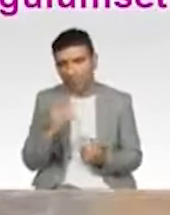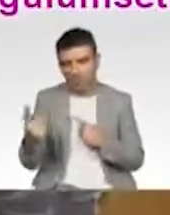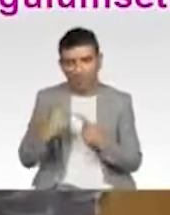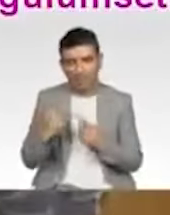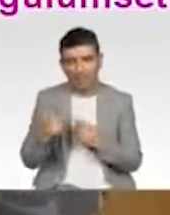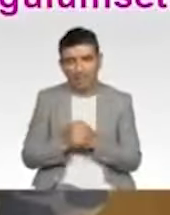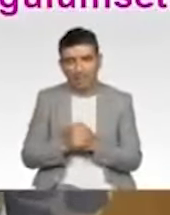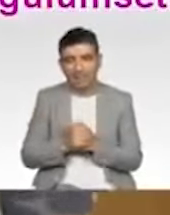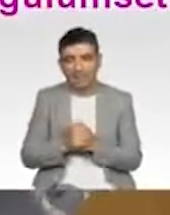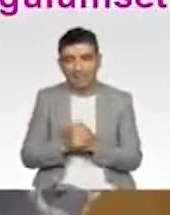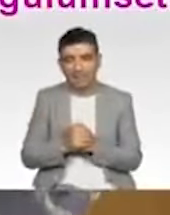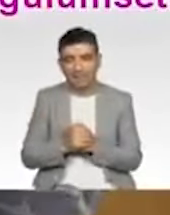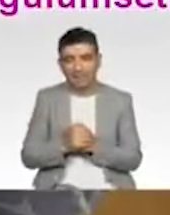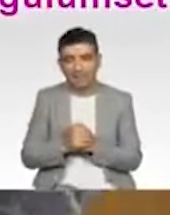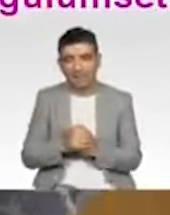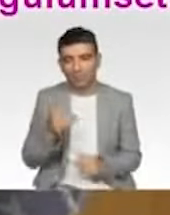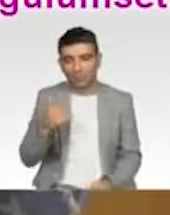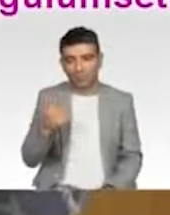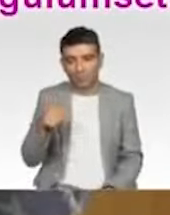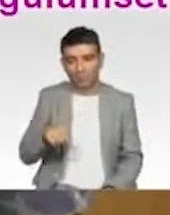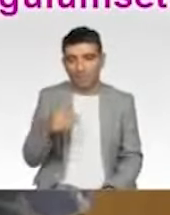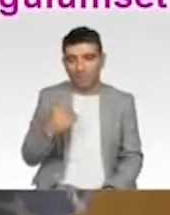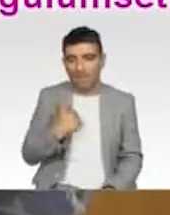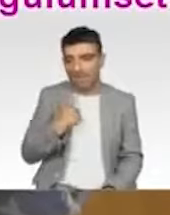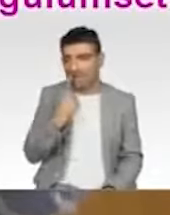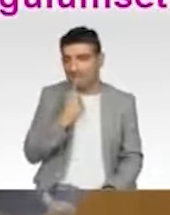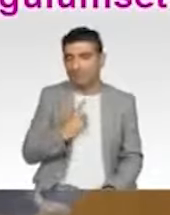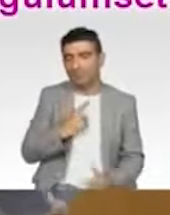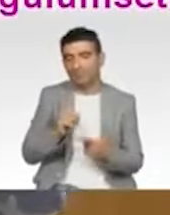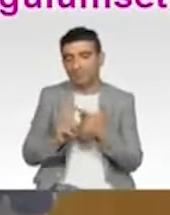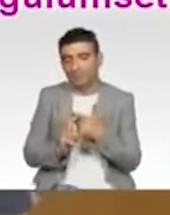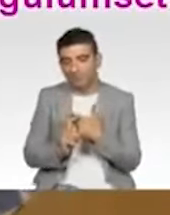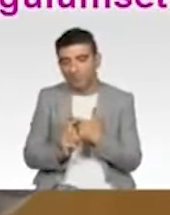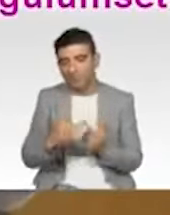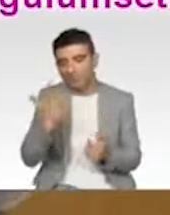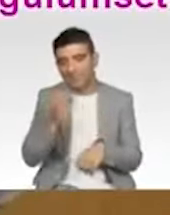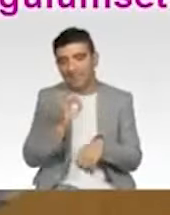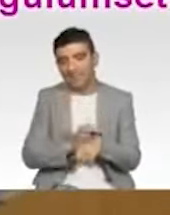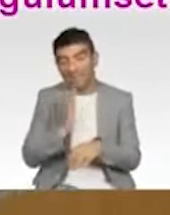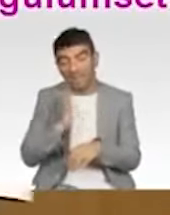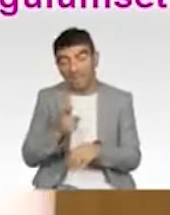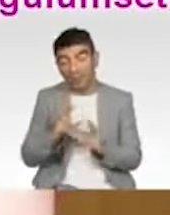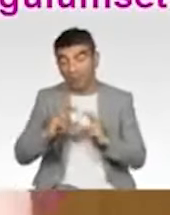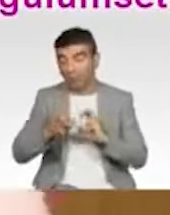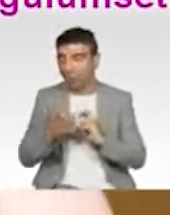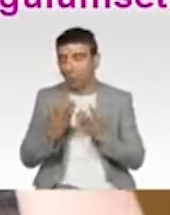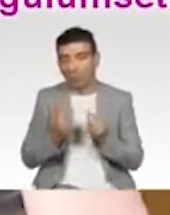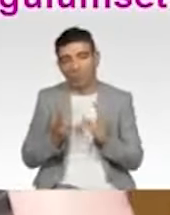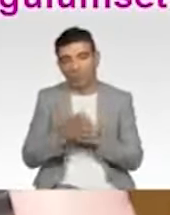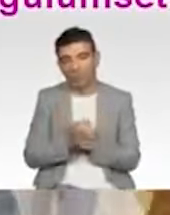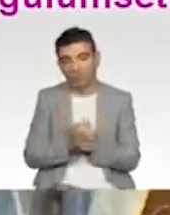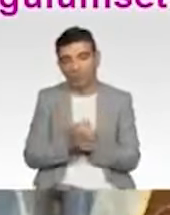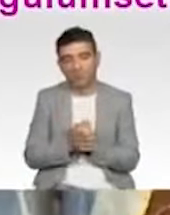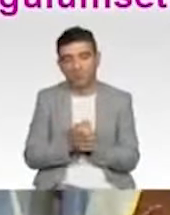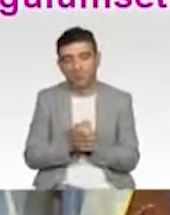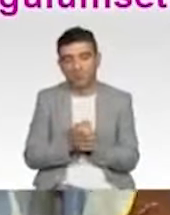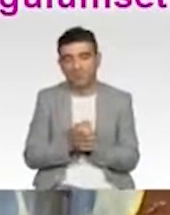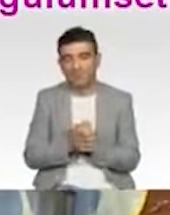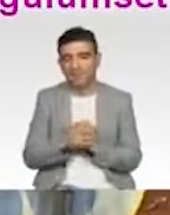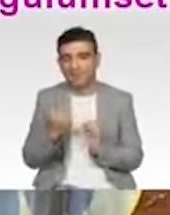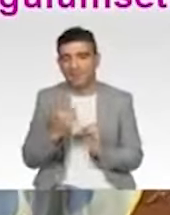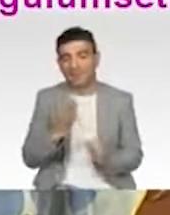aramıza. Bak. Bunu bana söyledi. 2, 5 dakikadan fazla kusemezsin. Bir yani daha bir şey var.